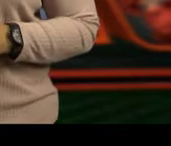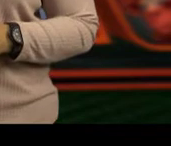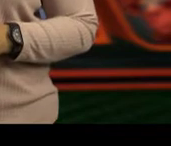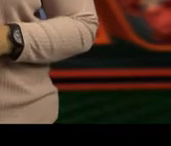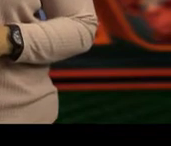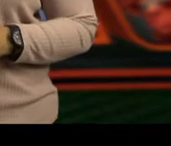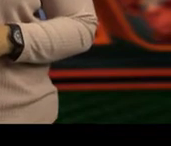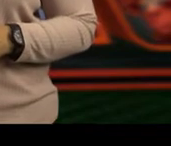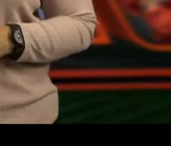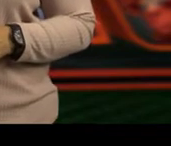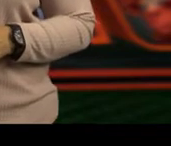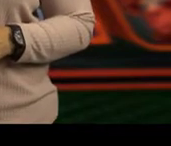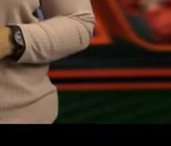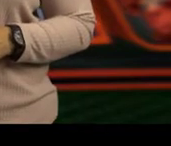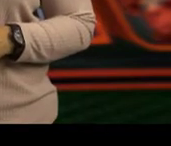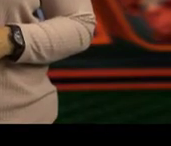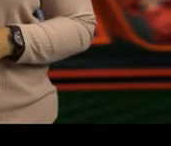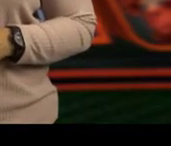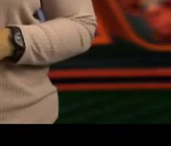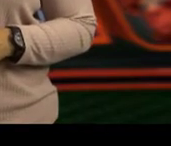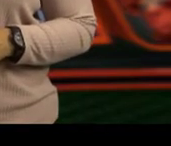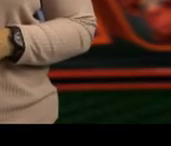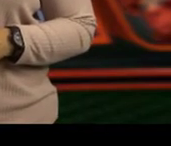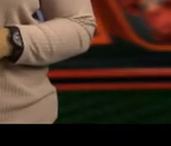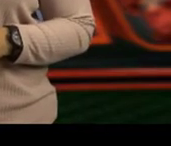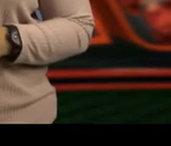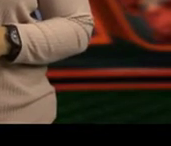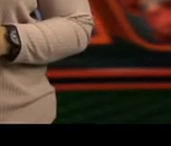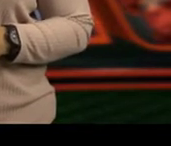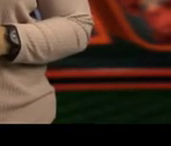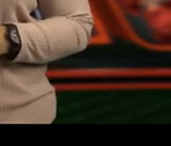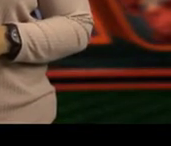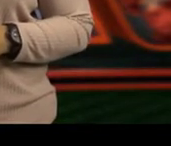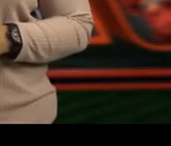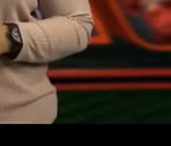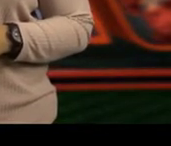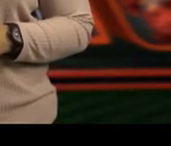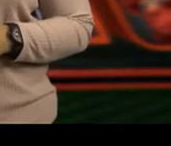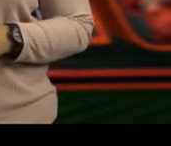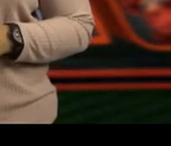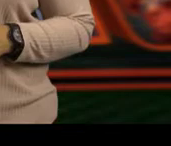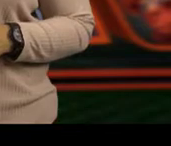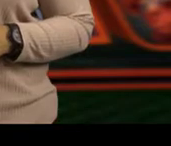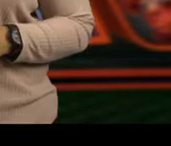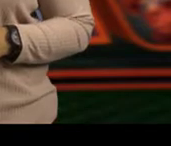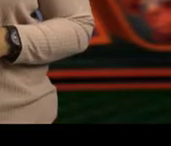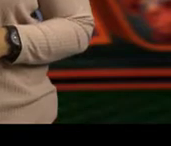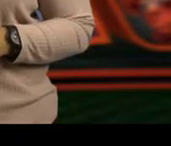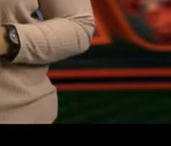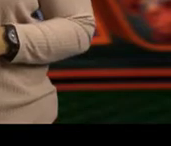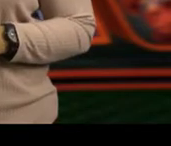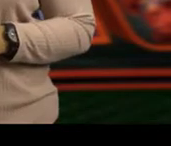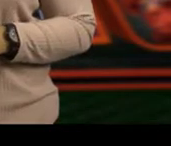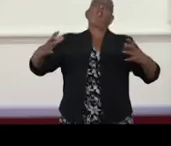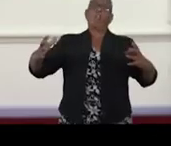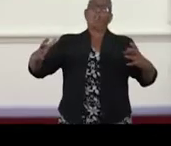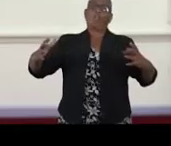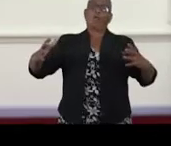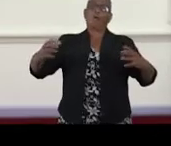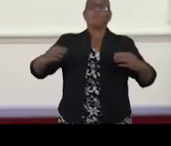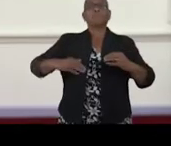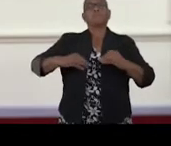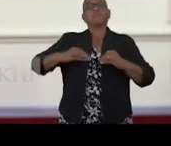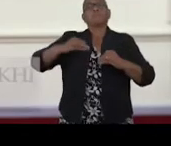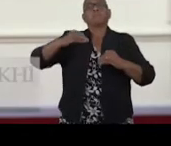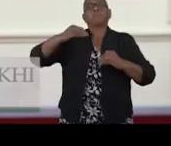nemen van eigen verantwoordelijkheid bepalend zal zijn voor indamming van het COVID-19-gevaar. De